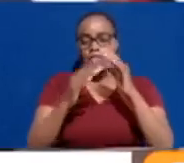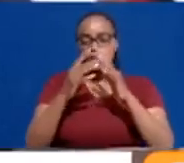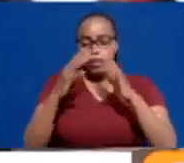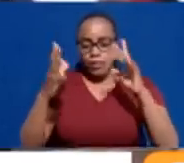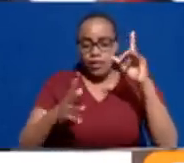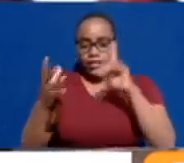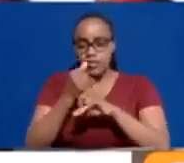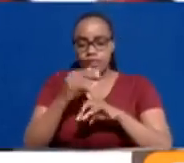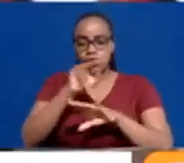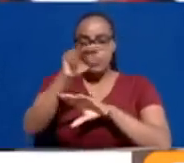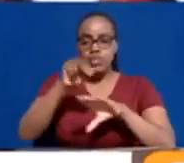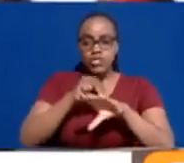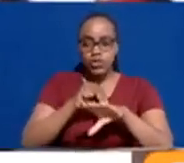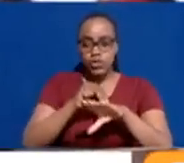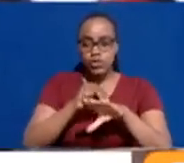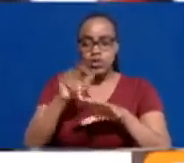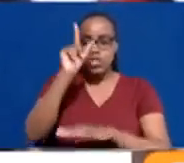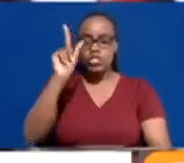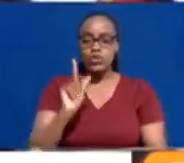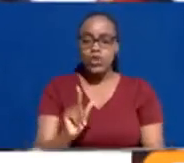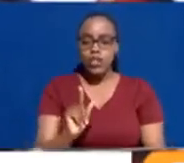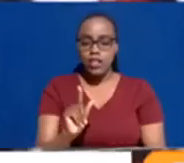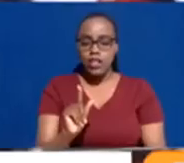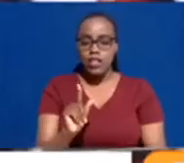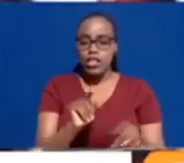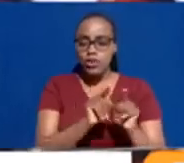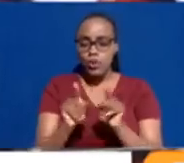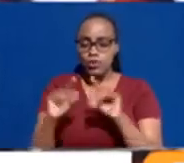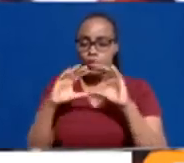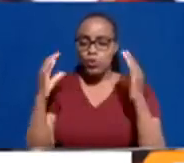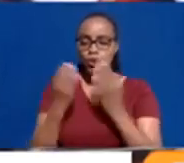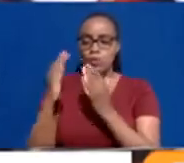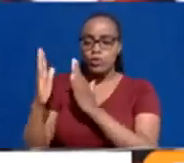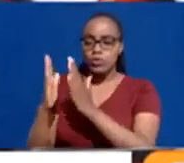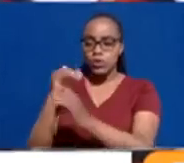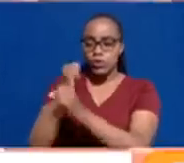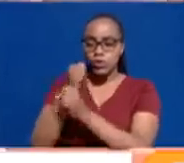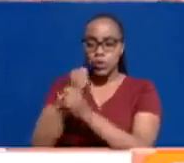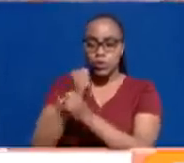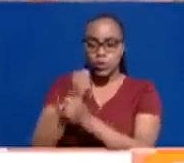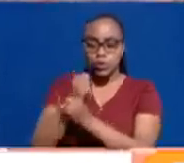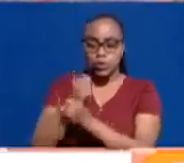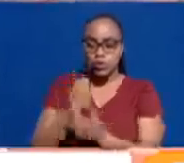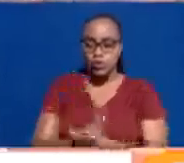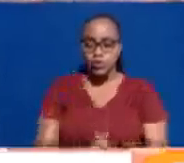for national, regional, as well as global security operations.